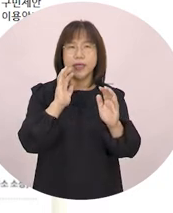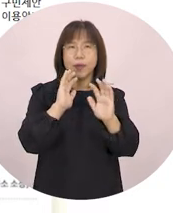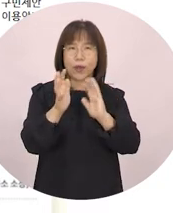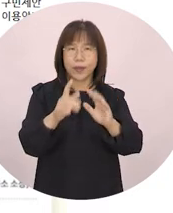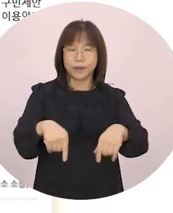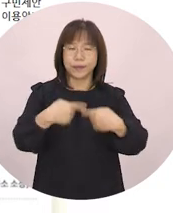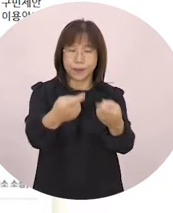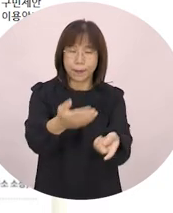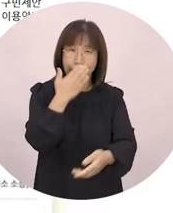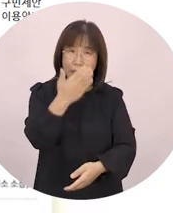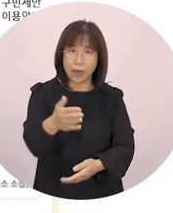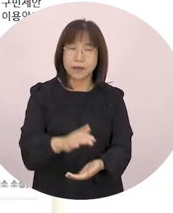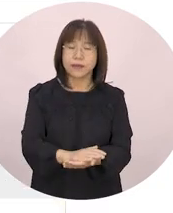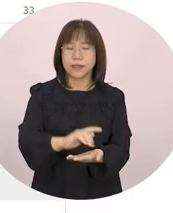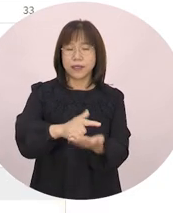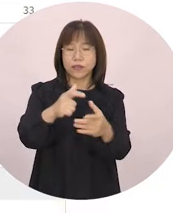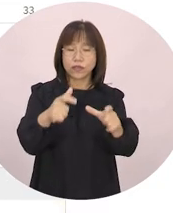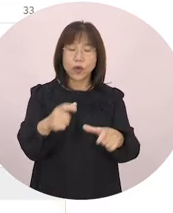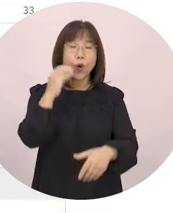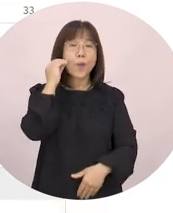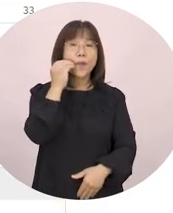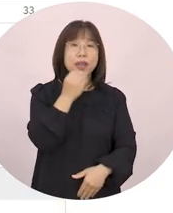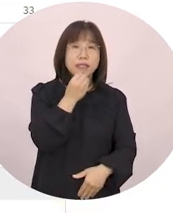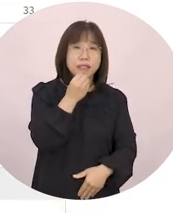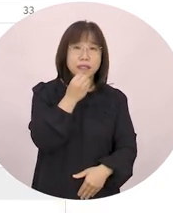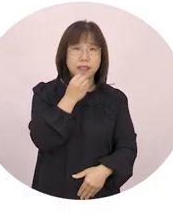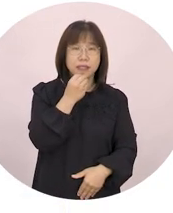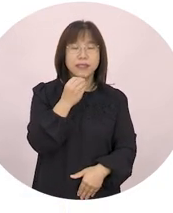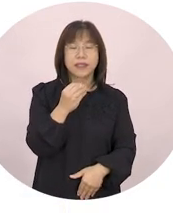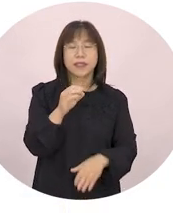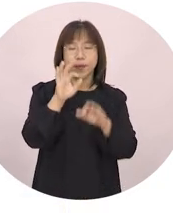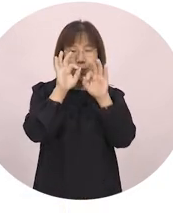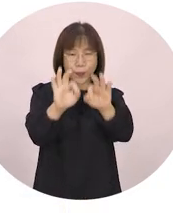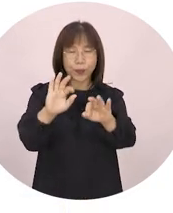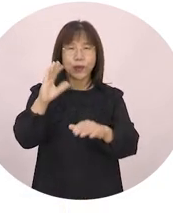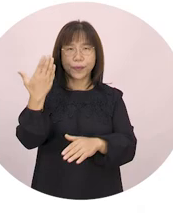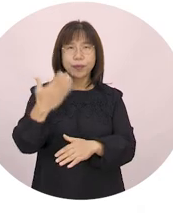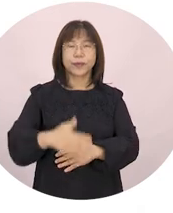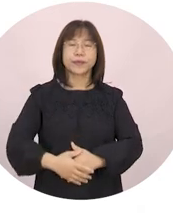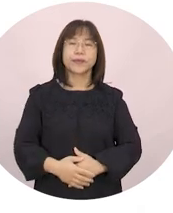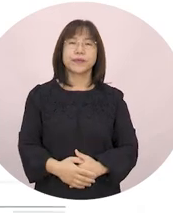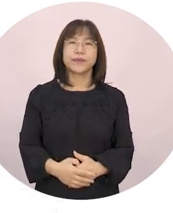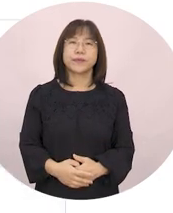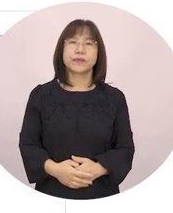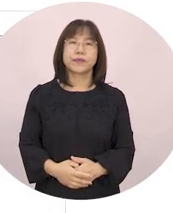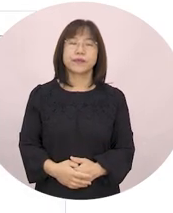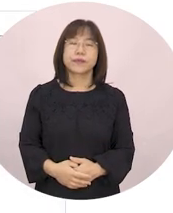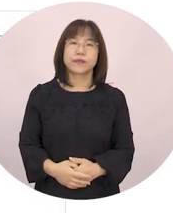보다 자세한 사항은 강서구청 홈페이지 공지 새소식에서 확인할 수 있습니다.